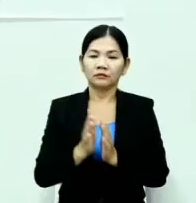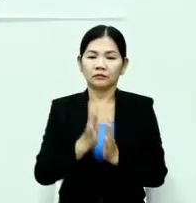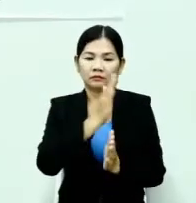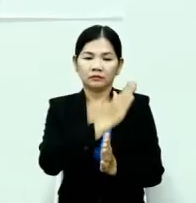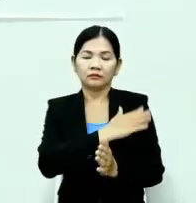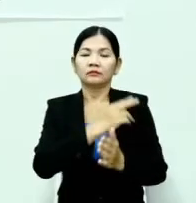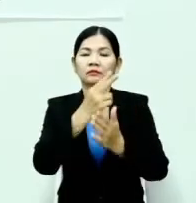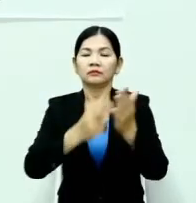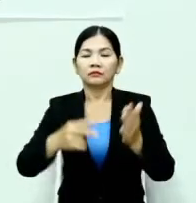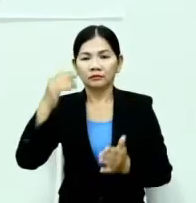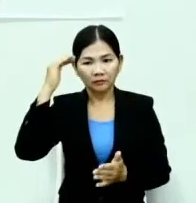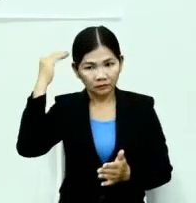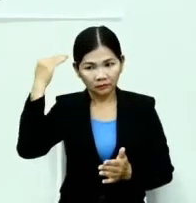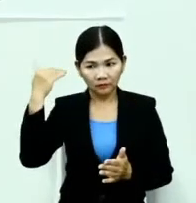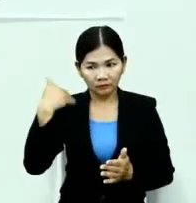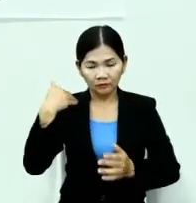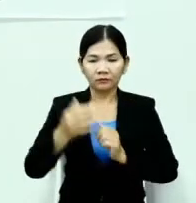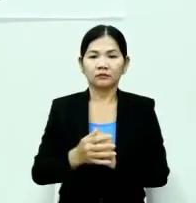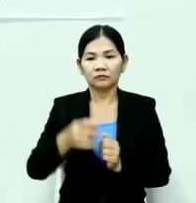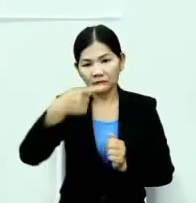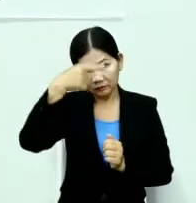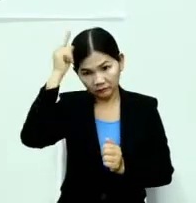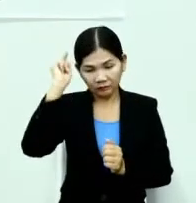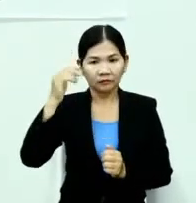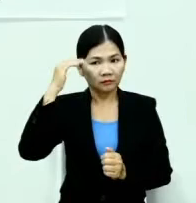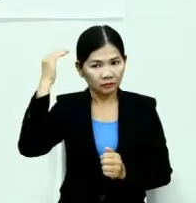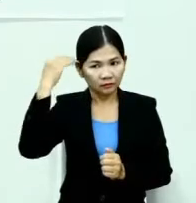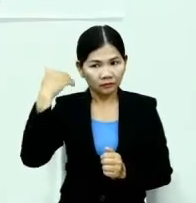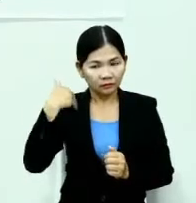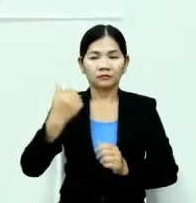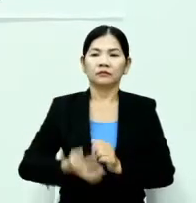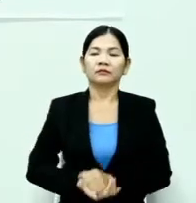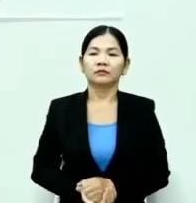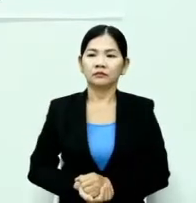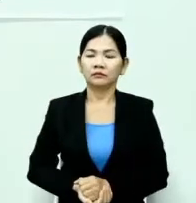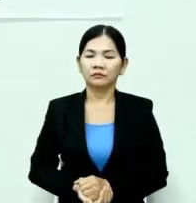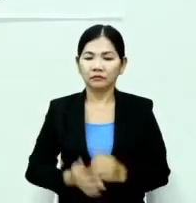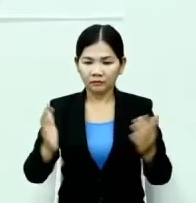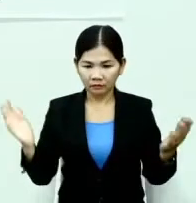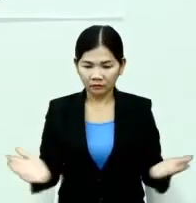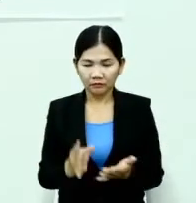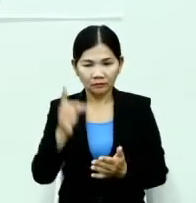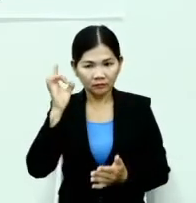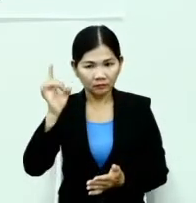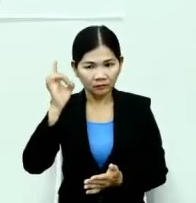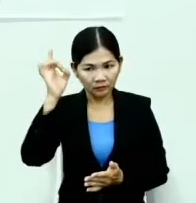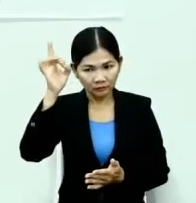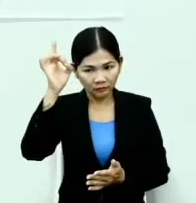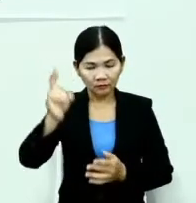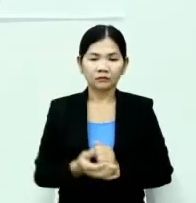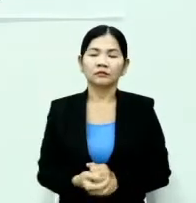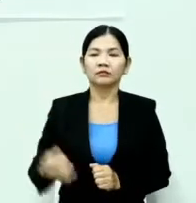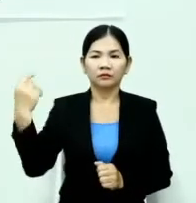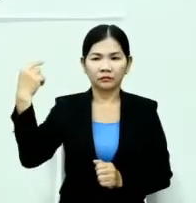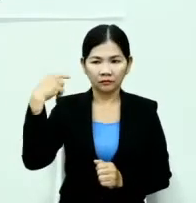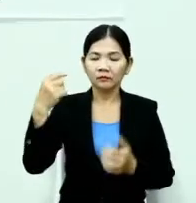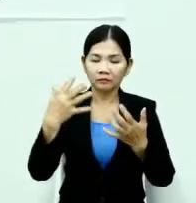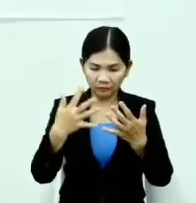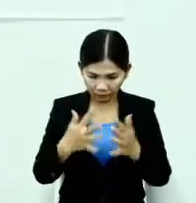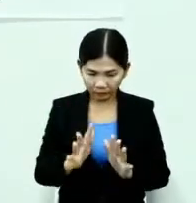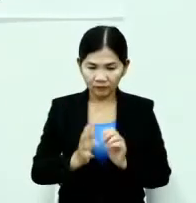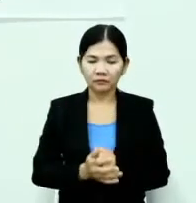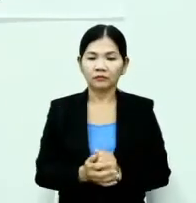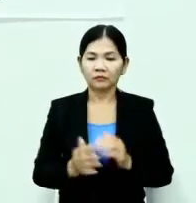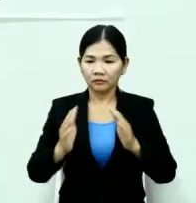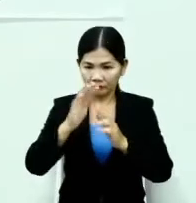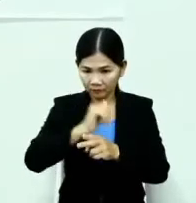chưa vậy cốt. Chà, cứ chì ca bằng bùa con, pro con srei ná. Đành khu ban nai nôm con, bình dụt con, ca pí. Chà, đành này khu. Cầm nai